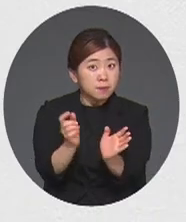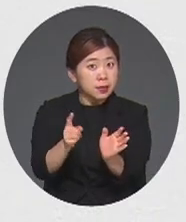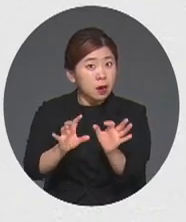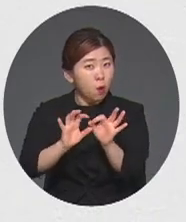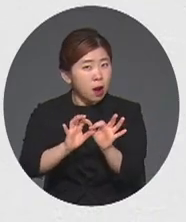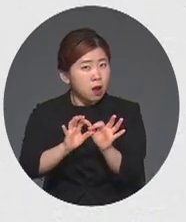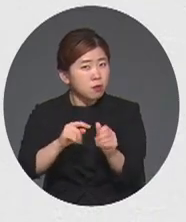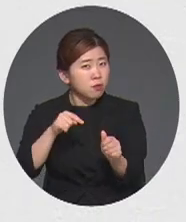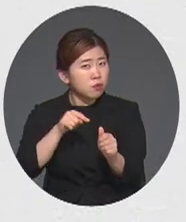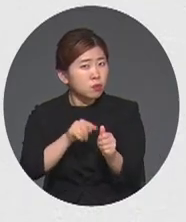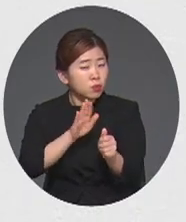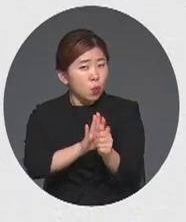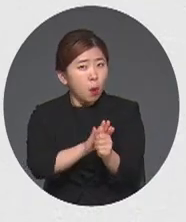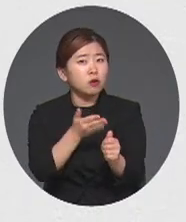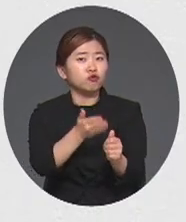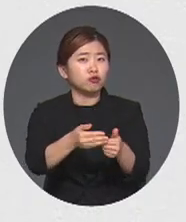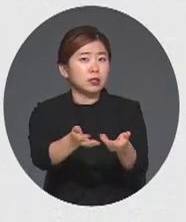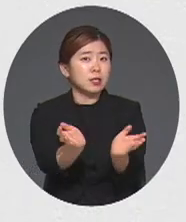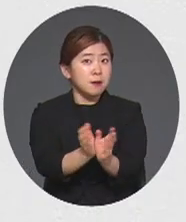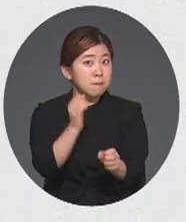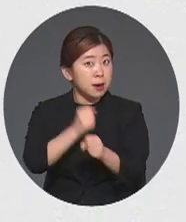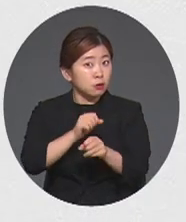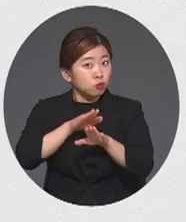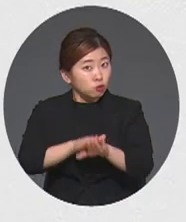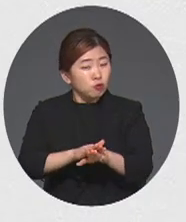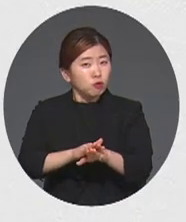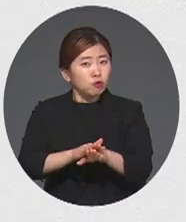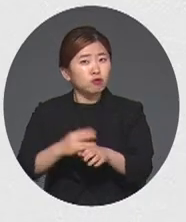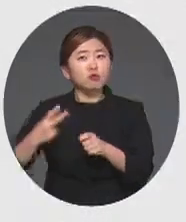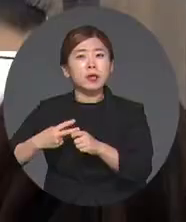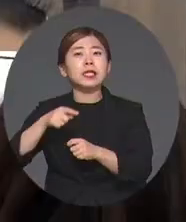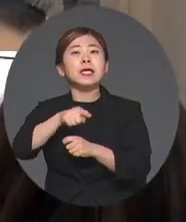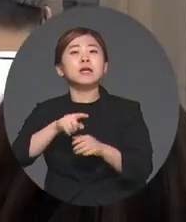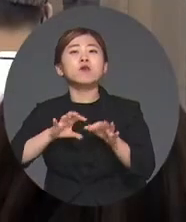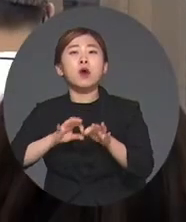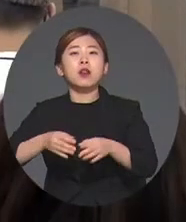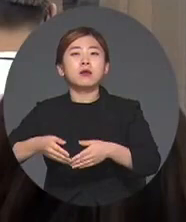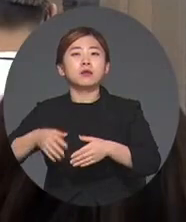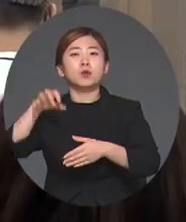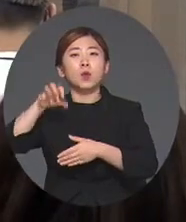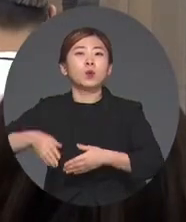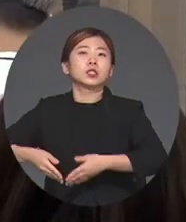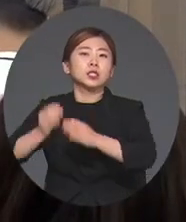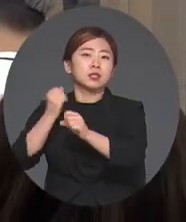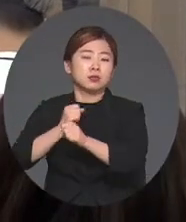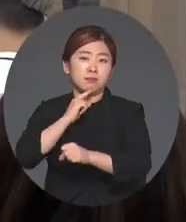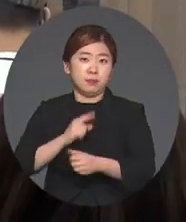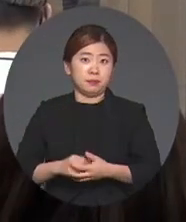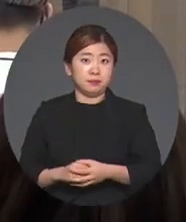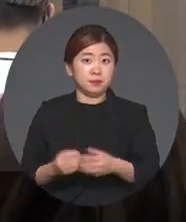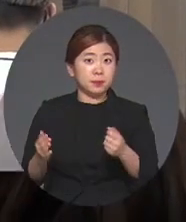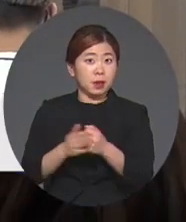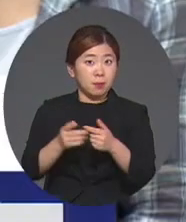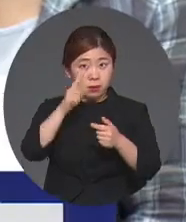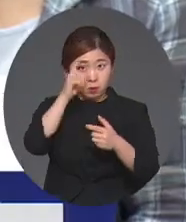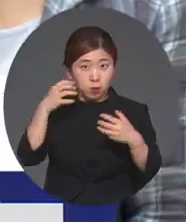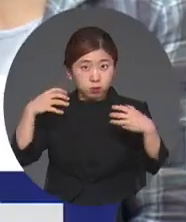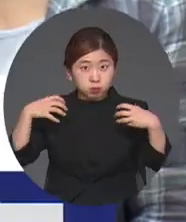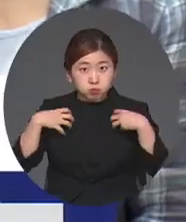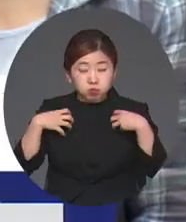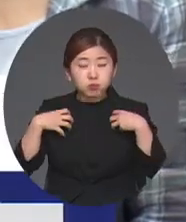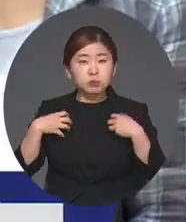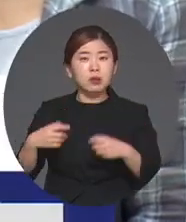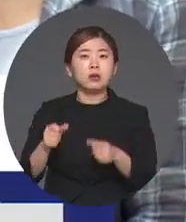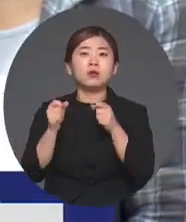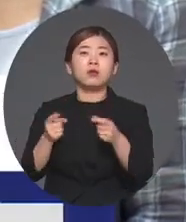2단계로 투자 유치 전담 기관을 설립하겠다고 밝혔습니다. 이를 통해 정부가 추진하는 기회발전